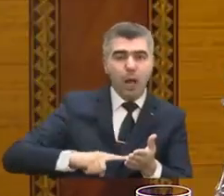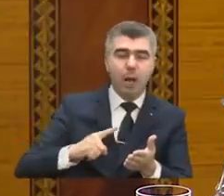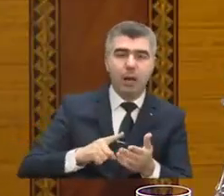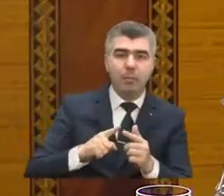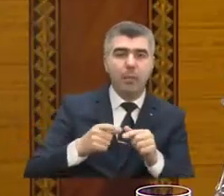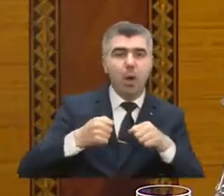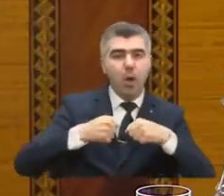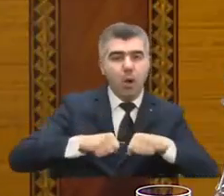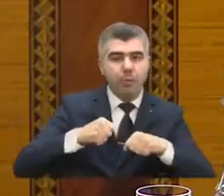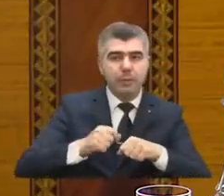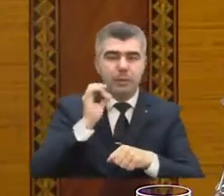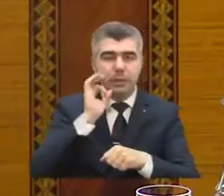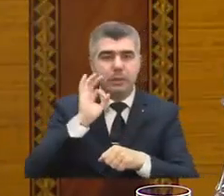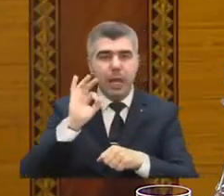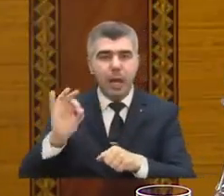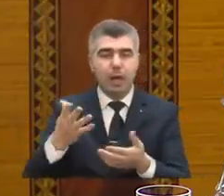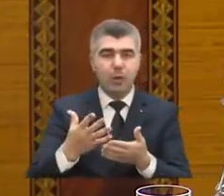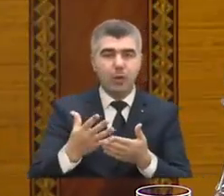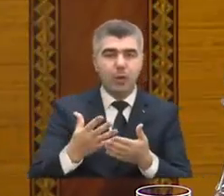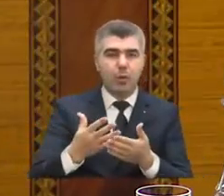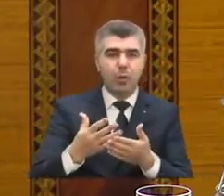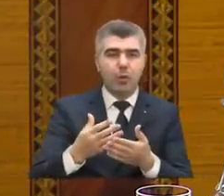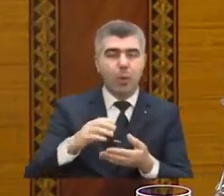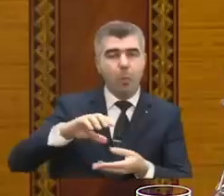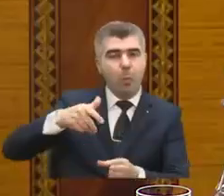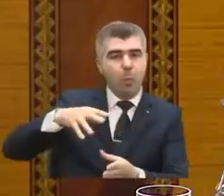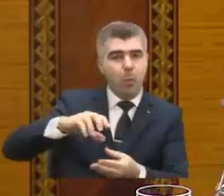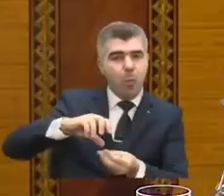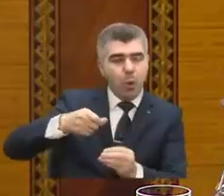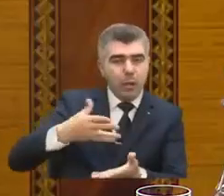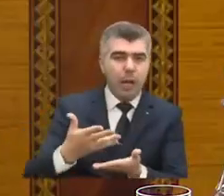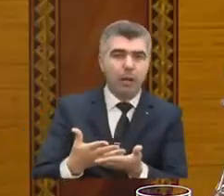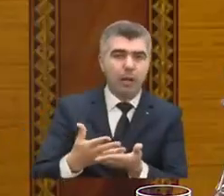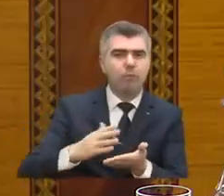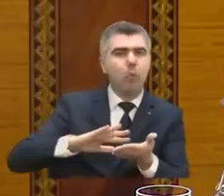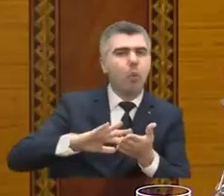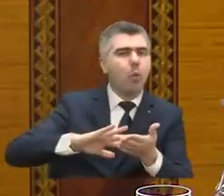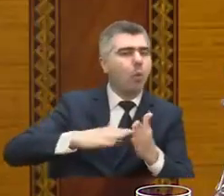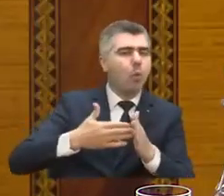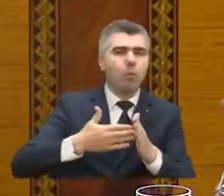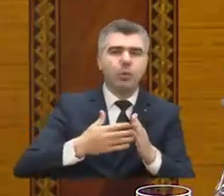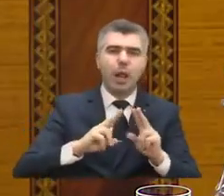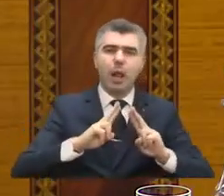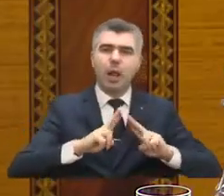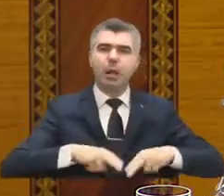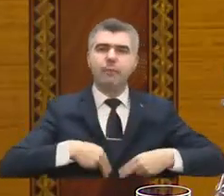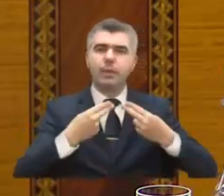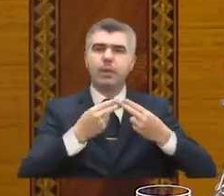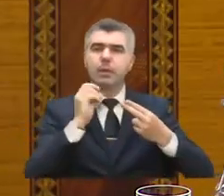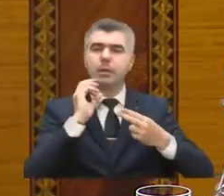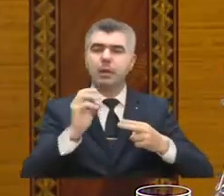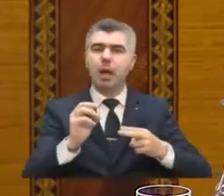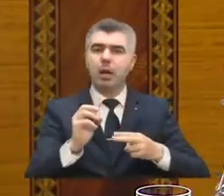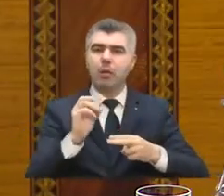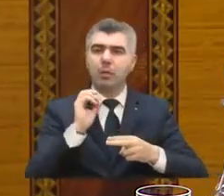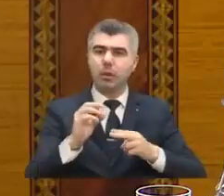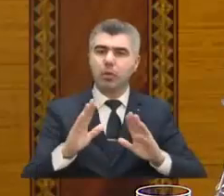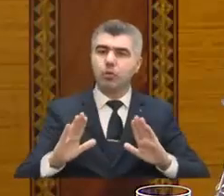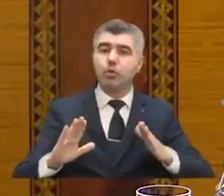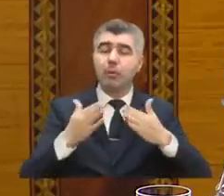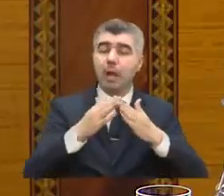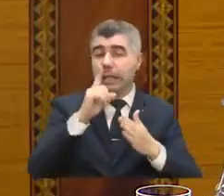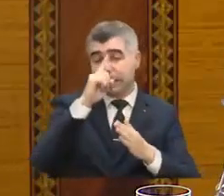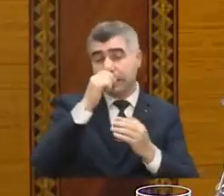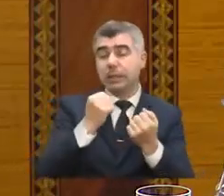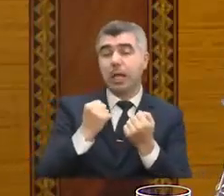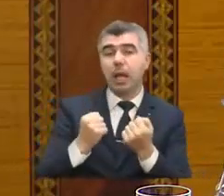اللي كيهزوا البيتاغاز، كيهزوا جميع وسائل العيش اليومية، راه الدواوير